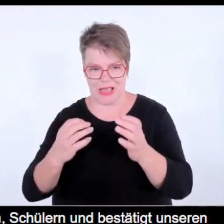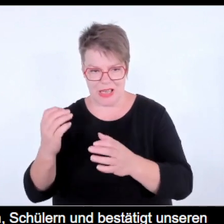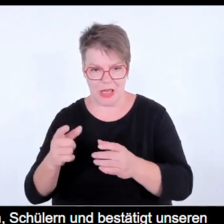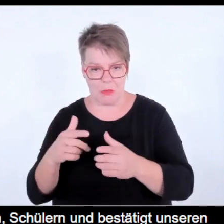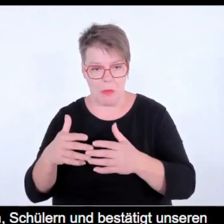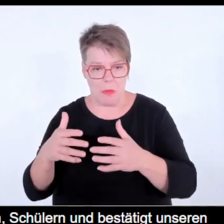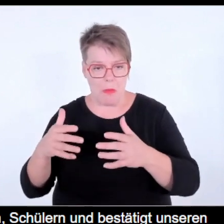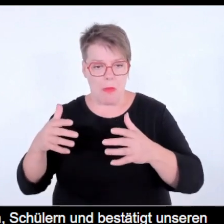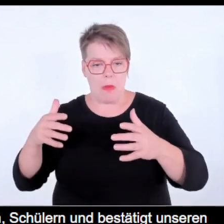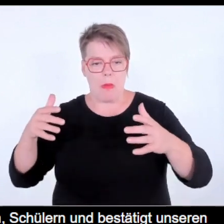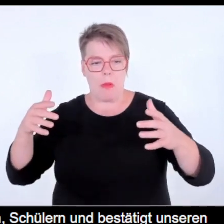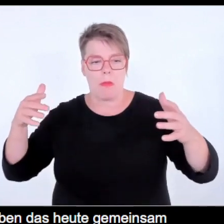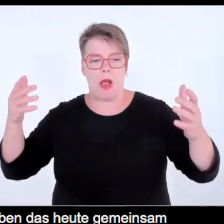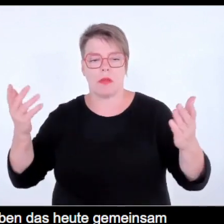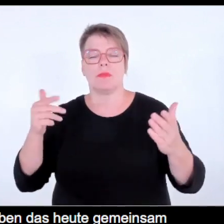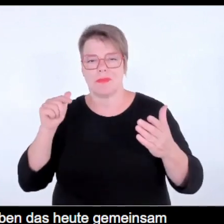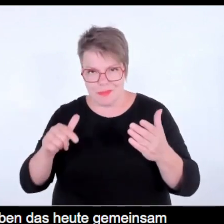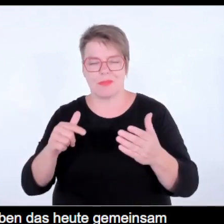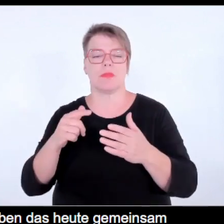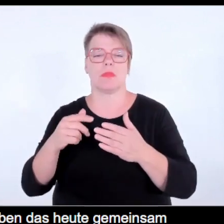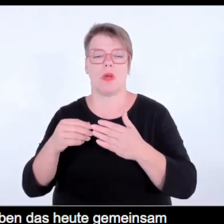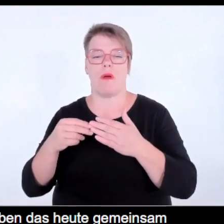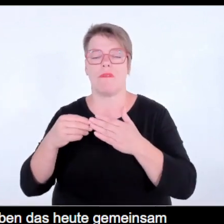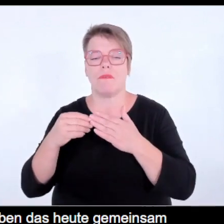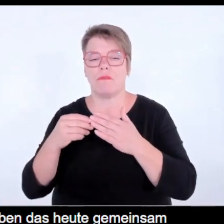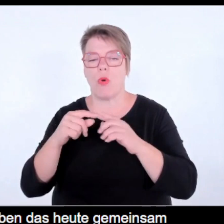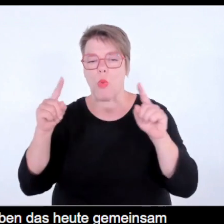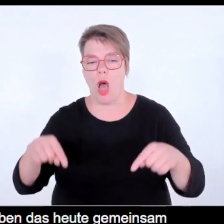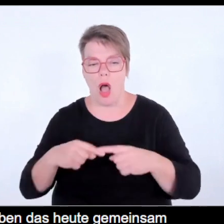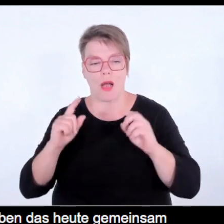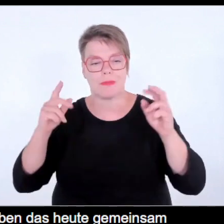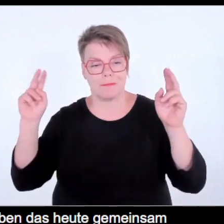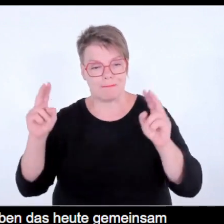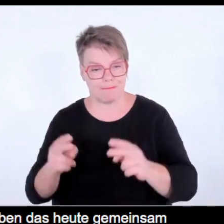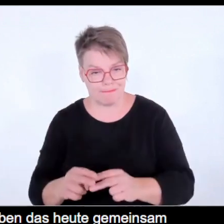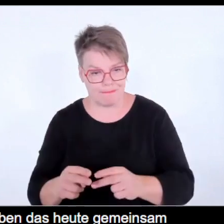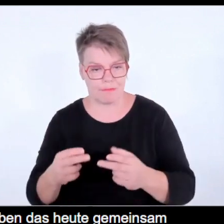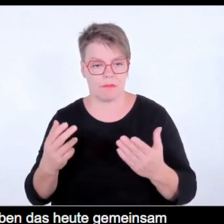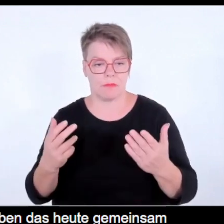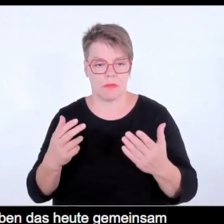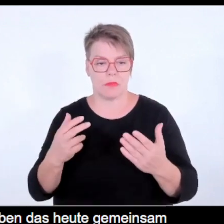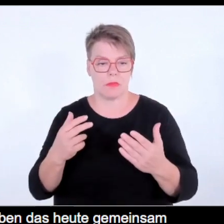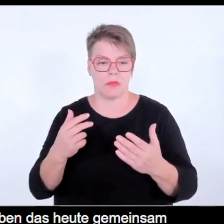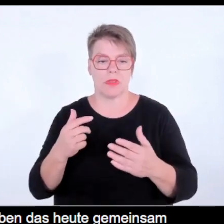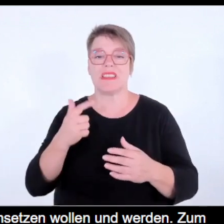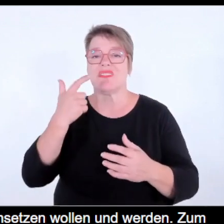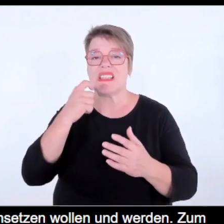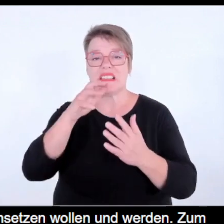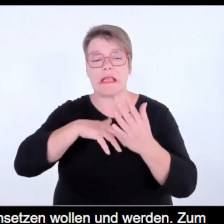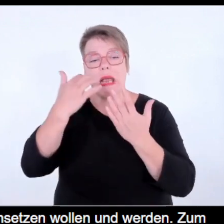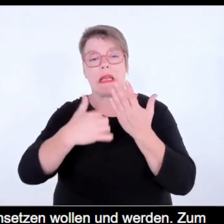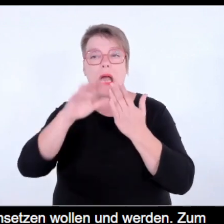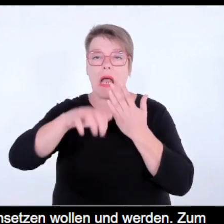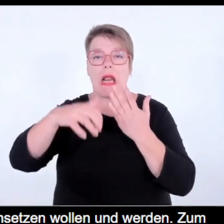besonders wichtig, das amtliche Schriftwesen abgeschafft für die Grund und Mittelschullehrer, die in der Unterrichtsvorbereitung da immer viel abliefern mussten.